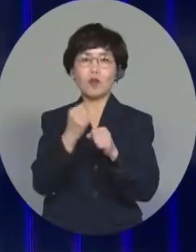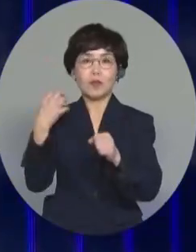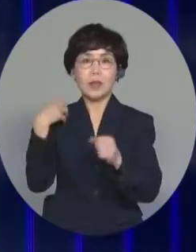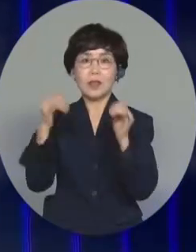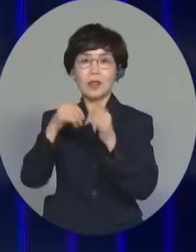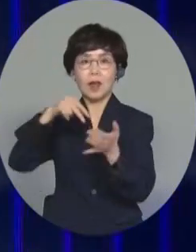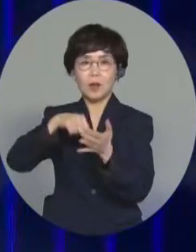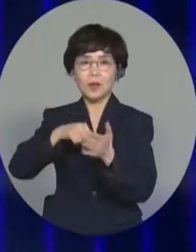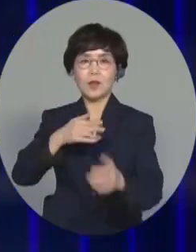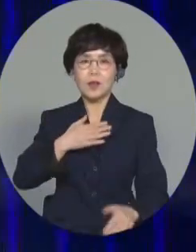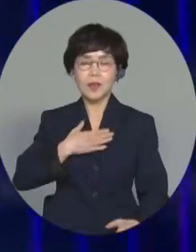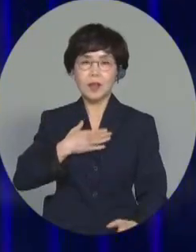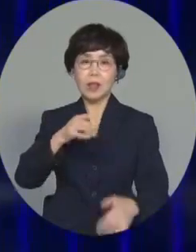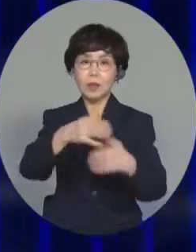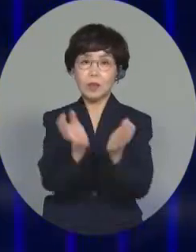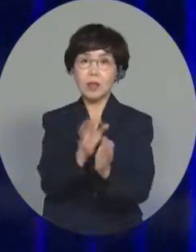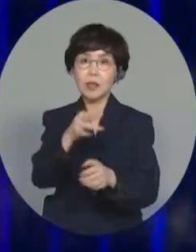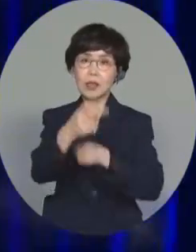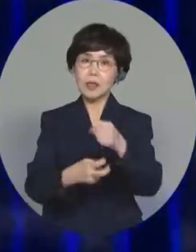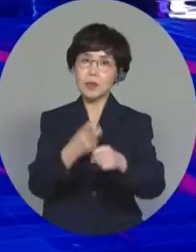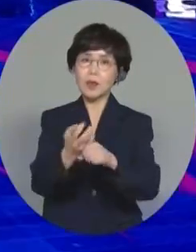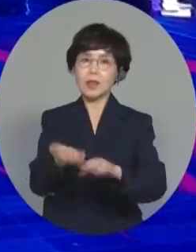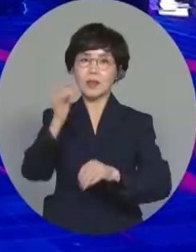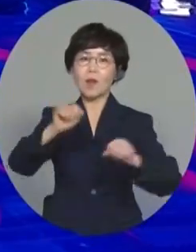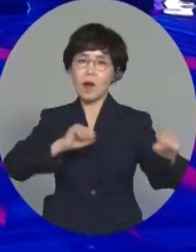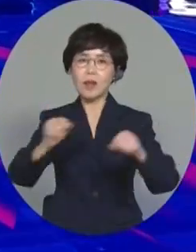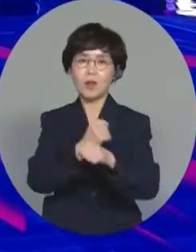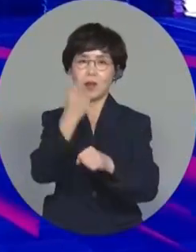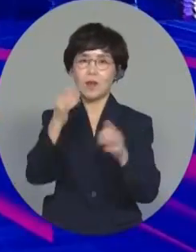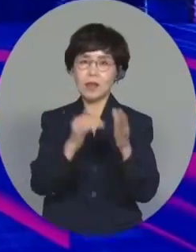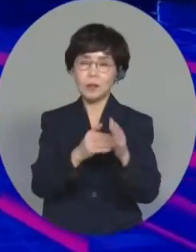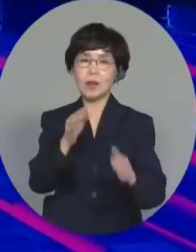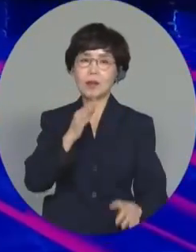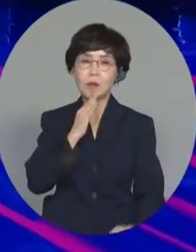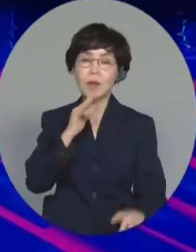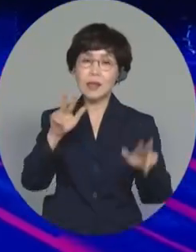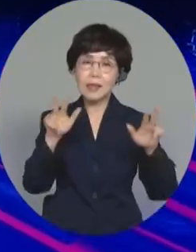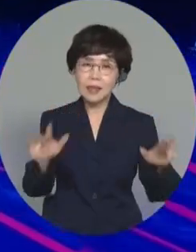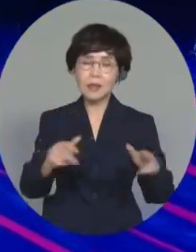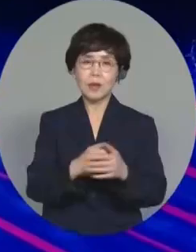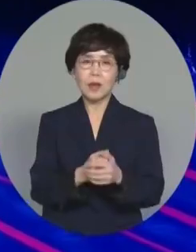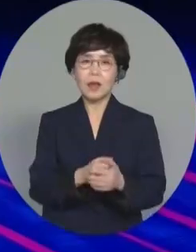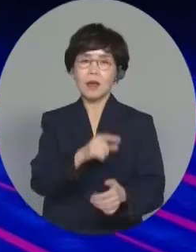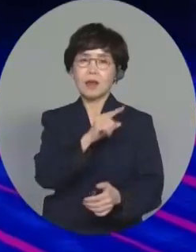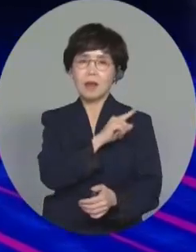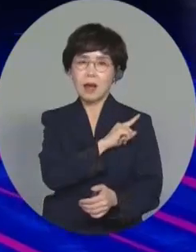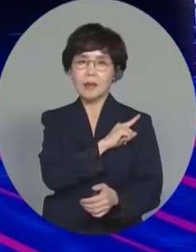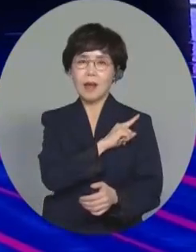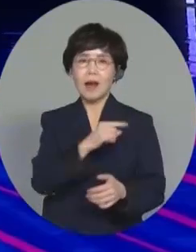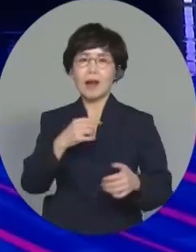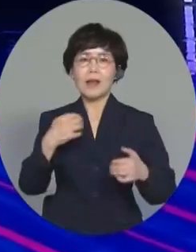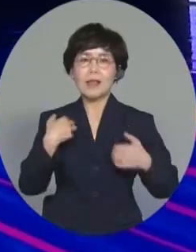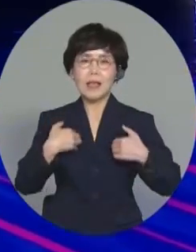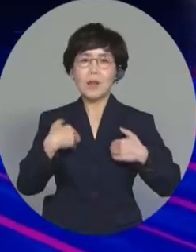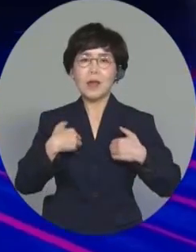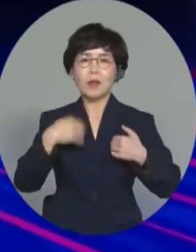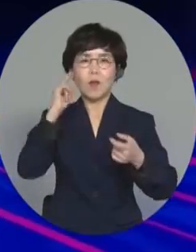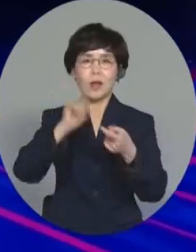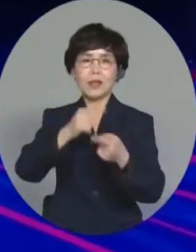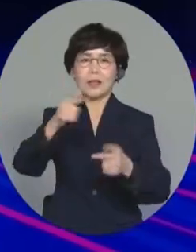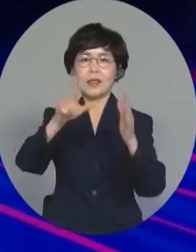연구자로서 저는 이 분야에서 20년 넘게 활동을 해왔습니다. 그래서 정말 지금이야말로 가장 흥미로운